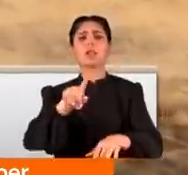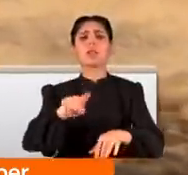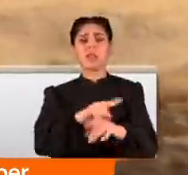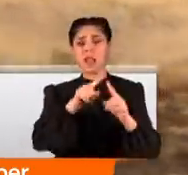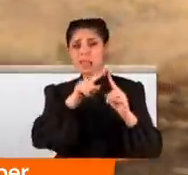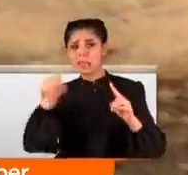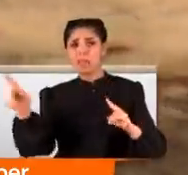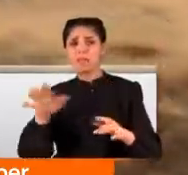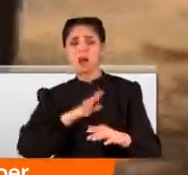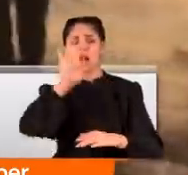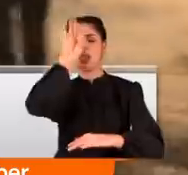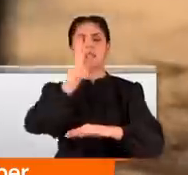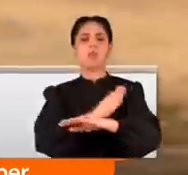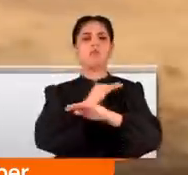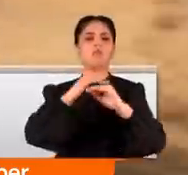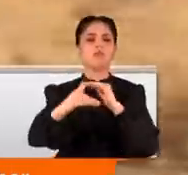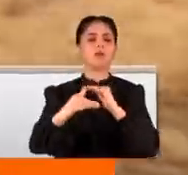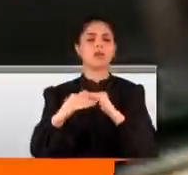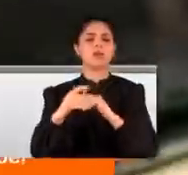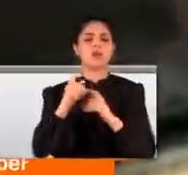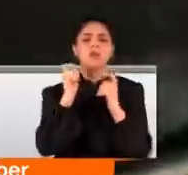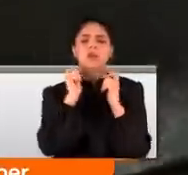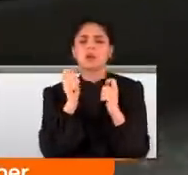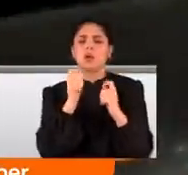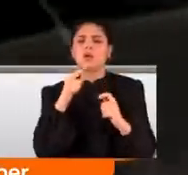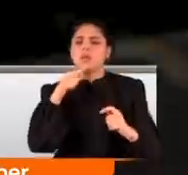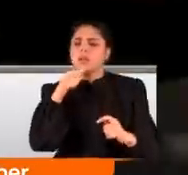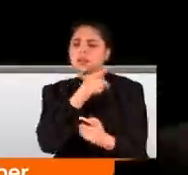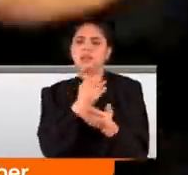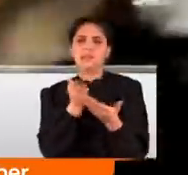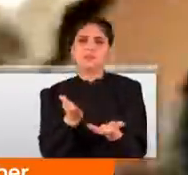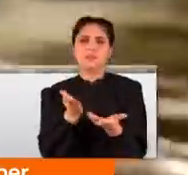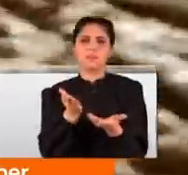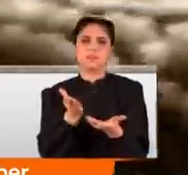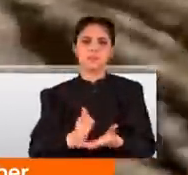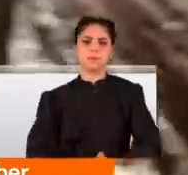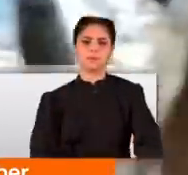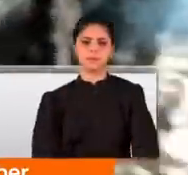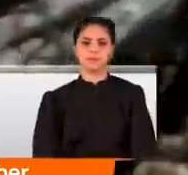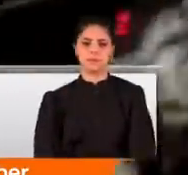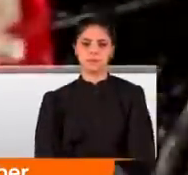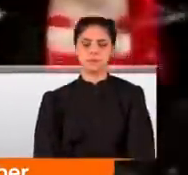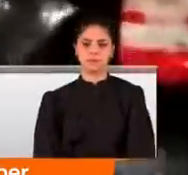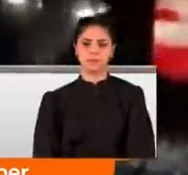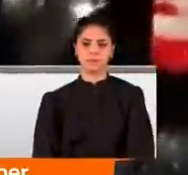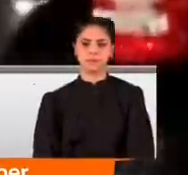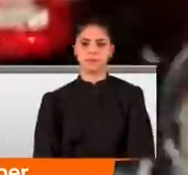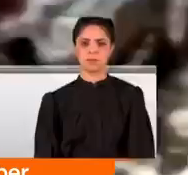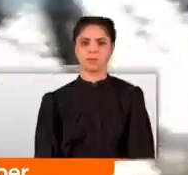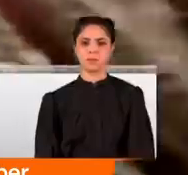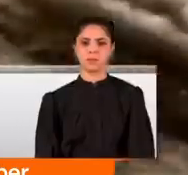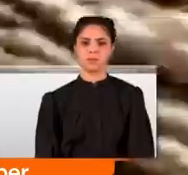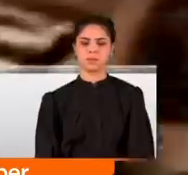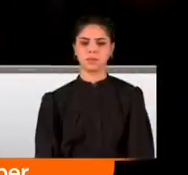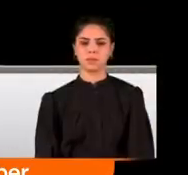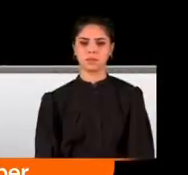kovalarken İstanbullular tam anlamıyla zemheriyi yaşadı. Şu karşı yola baksana abi. Bak buna bomboş, karşı yola bak. Bir çalışma var mı?